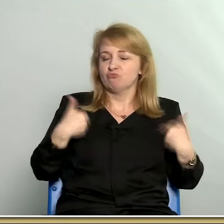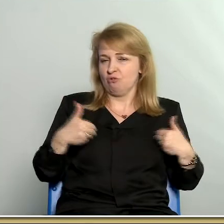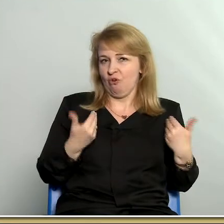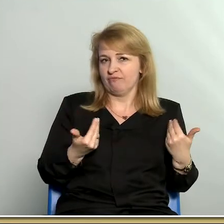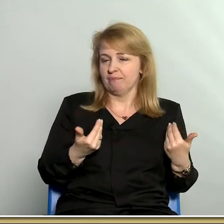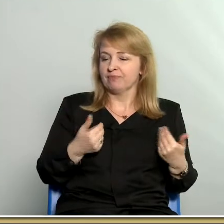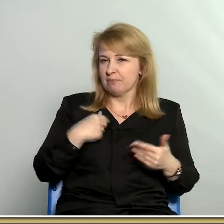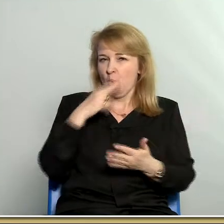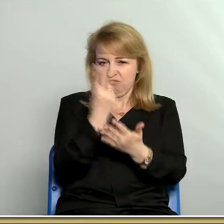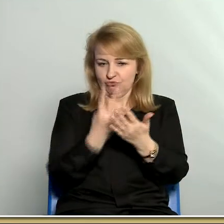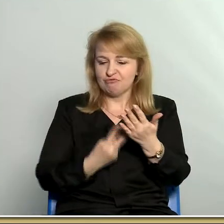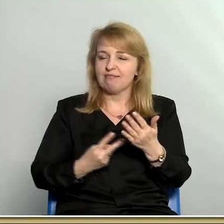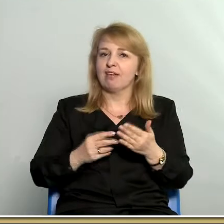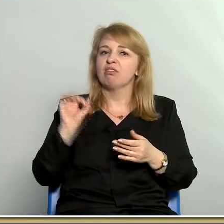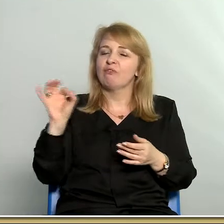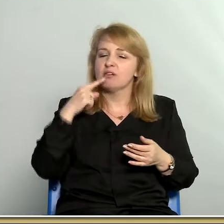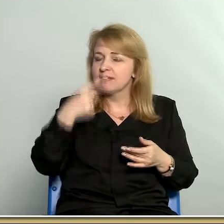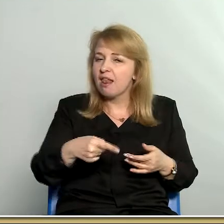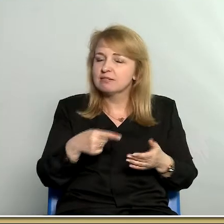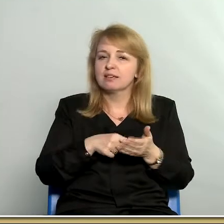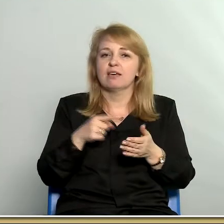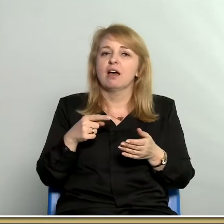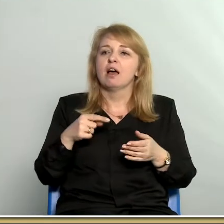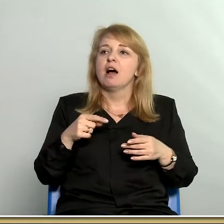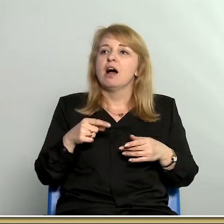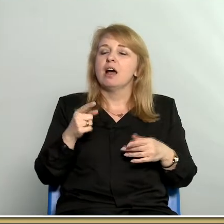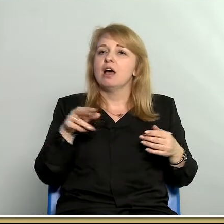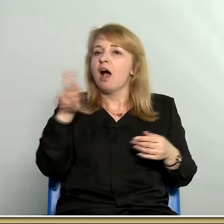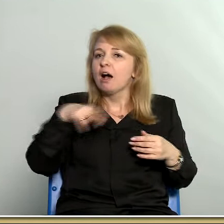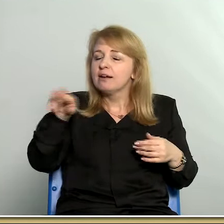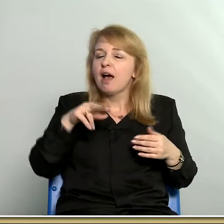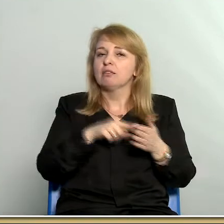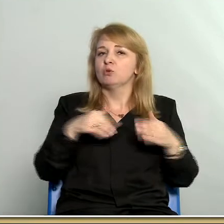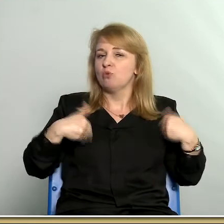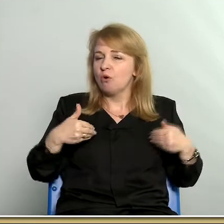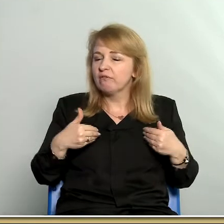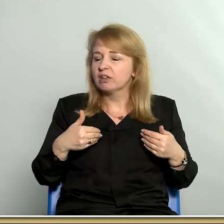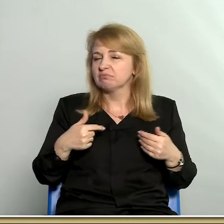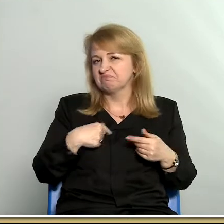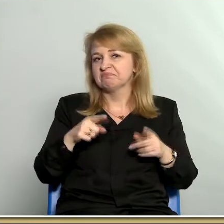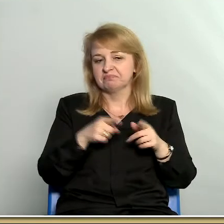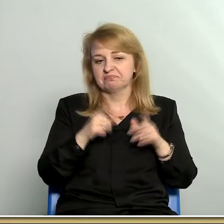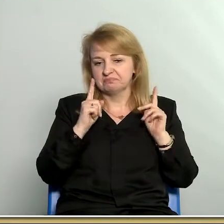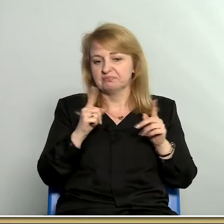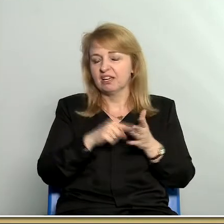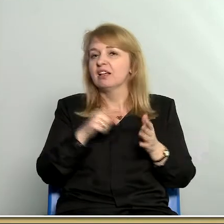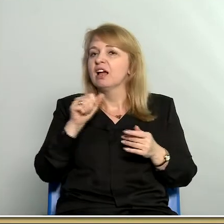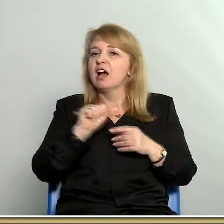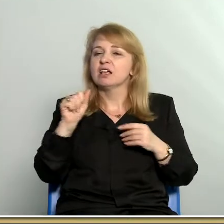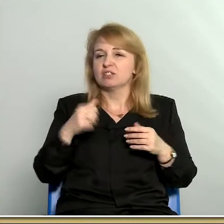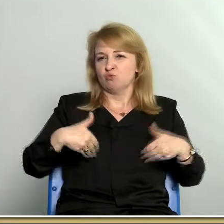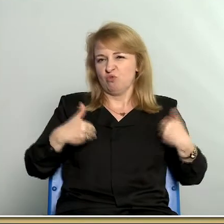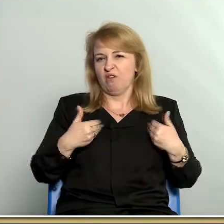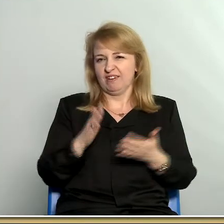Jak się czyta zalecenia Rady do Spraw Gospodarczych i Finansowych, to faktycznie obszar zdrowia nie jest ulubionym